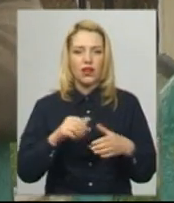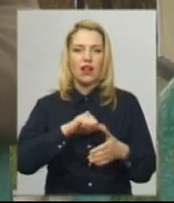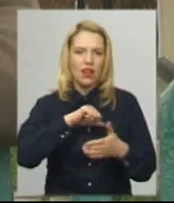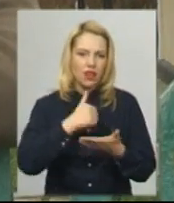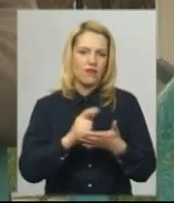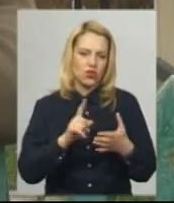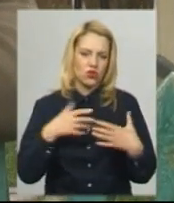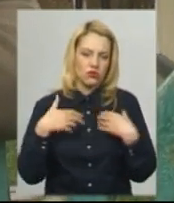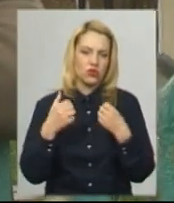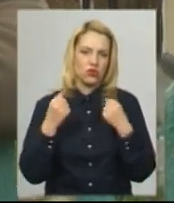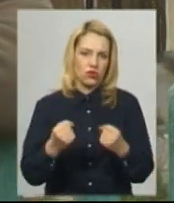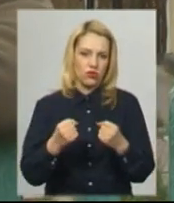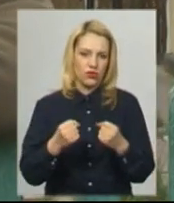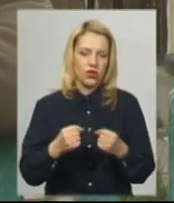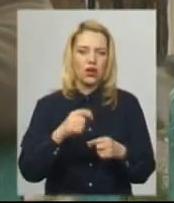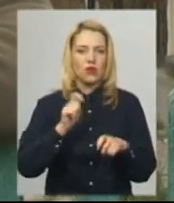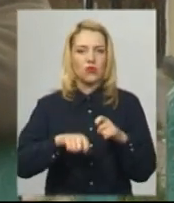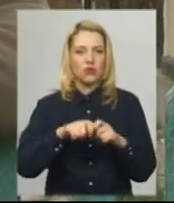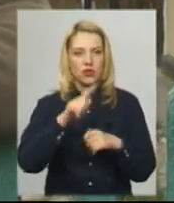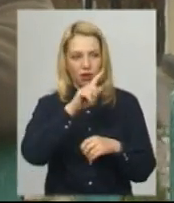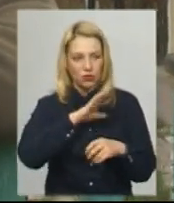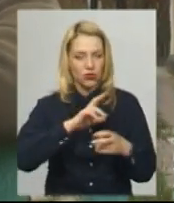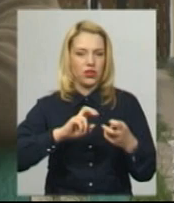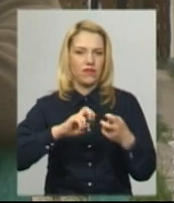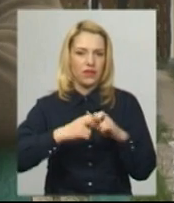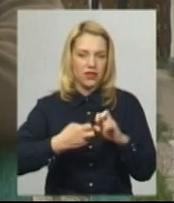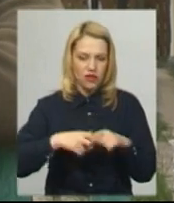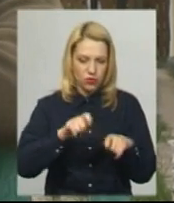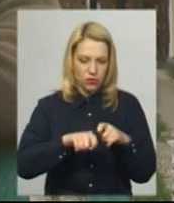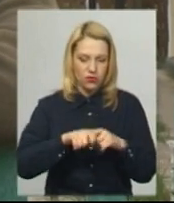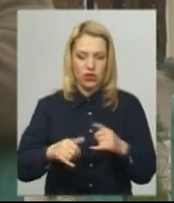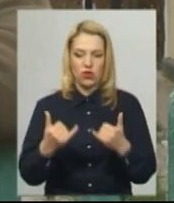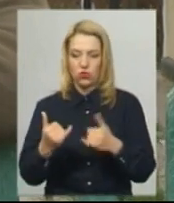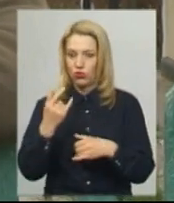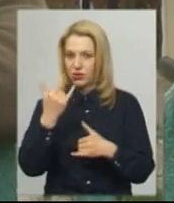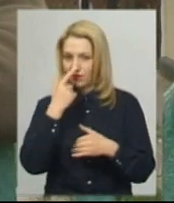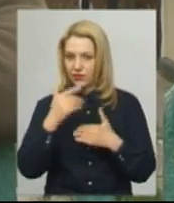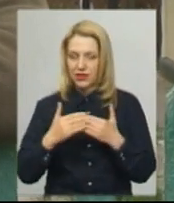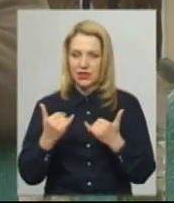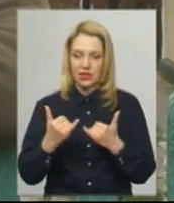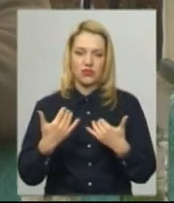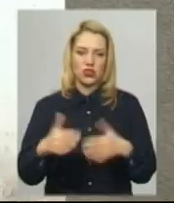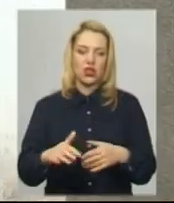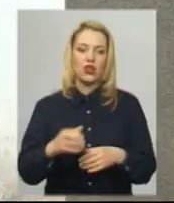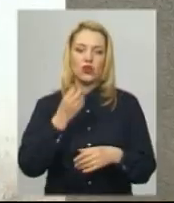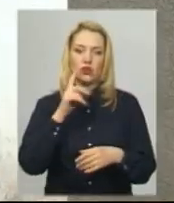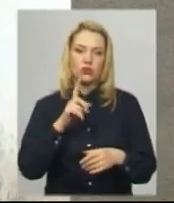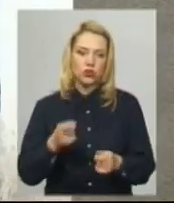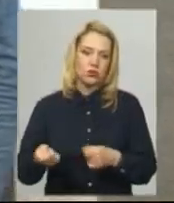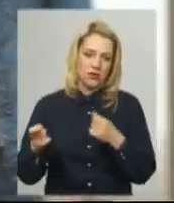нічого нам не має. Провілилися, три рази там у Франківську провірялися, тут ще провірили, тільки що. То добре, що хоча б додому привезли.